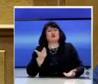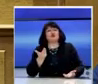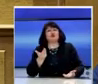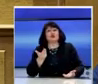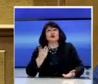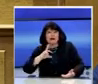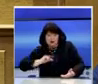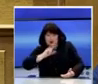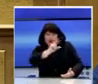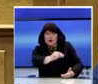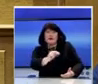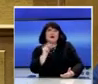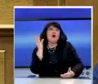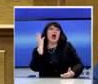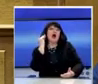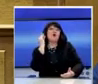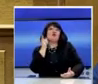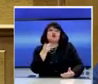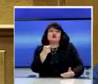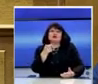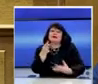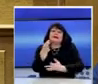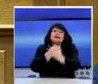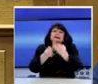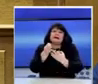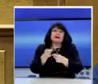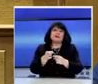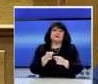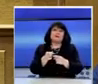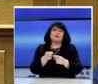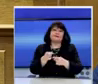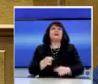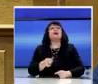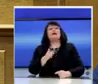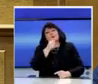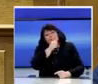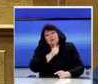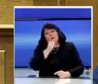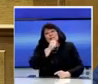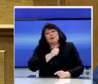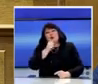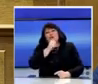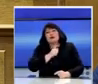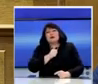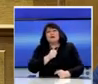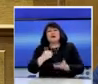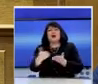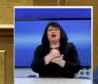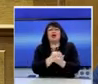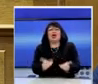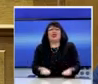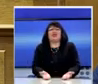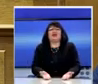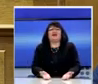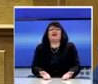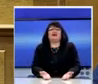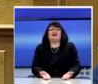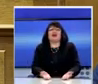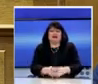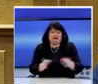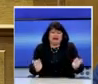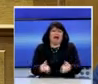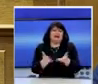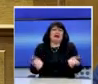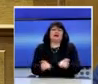εσείς τον ακούτε. Θα ήταν πρόθυμος να υπομείνει, αν έβλεπε ότι η υπομονή του δεν γίνεται κατάσταση